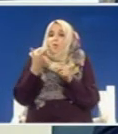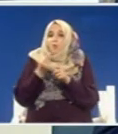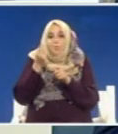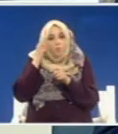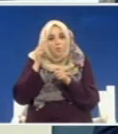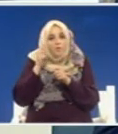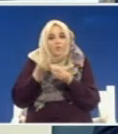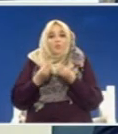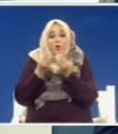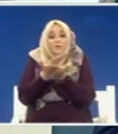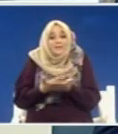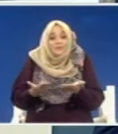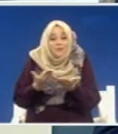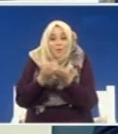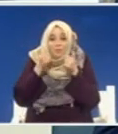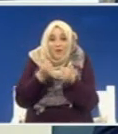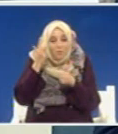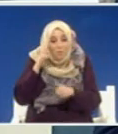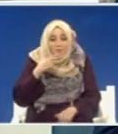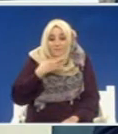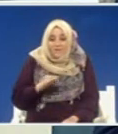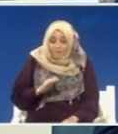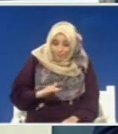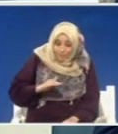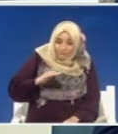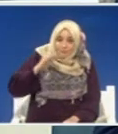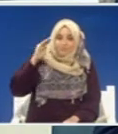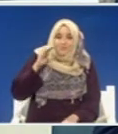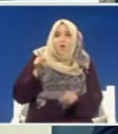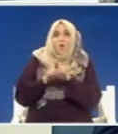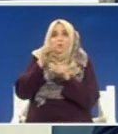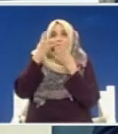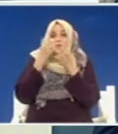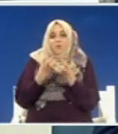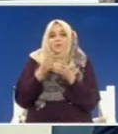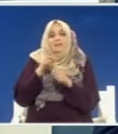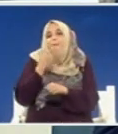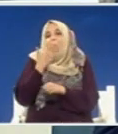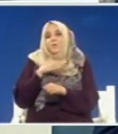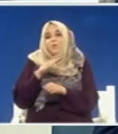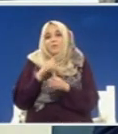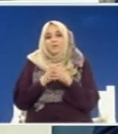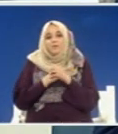وتوفير الجو والبيئة الملائمة لتنشئة البنت على ما يريد الله هذا أفضل،